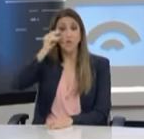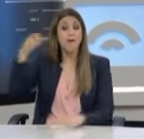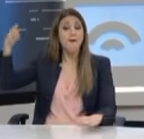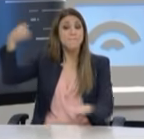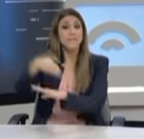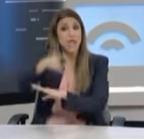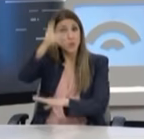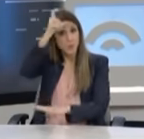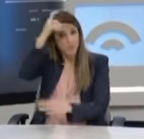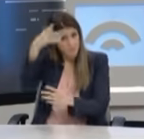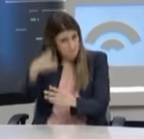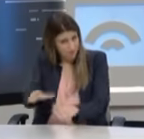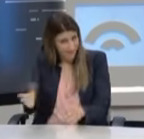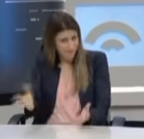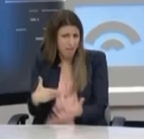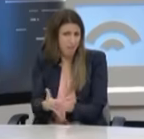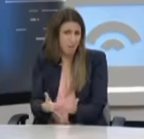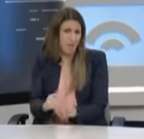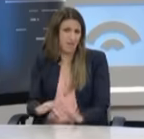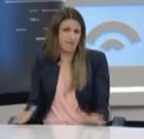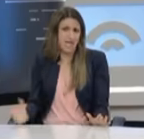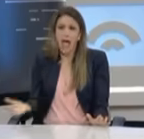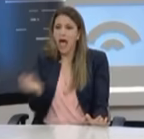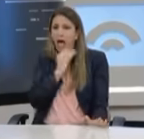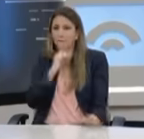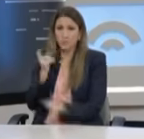Σκοπίων. Αμέσως μετά